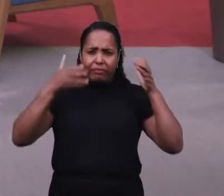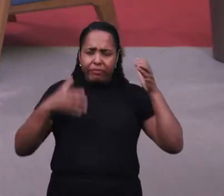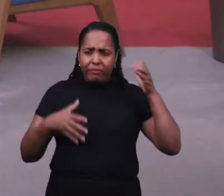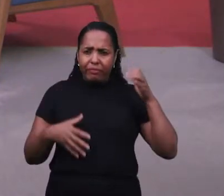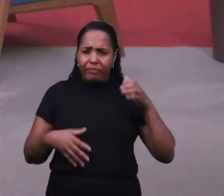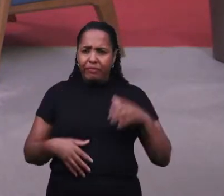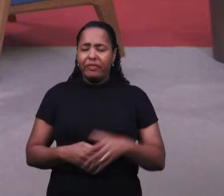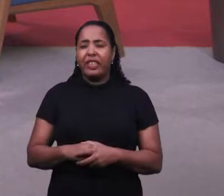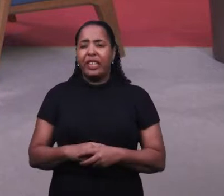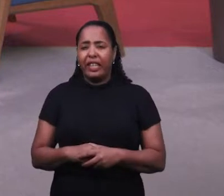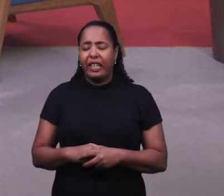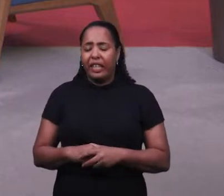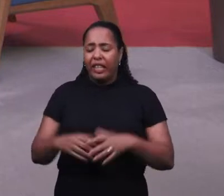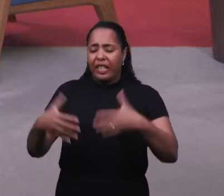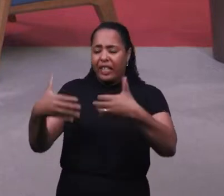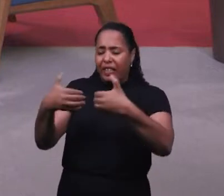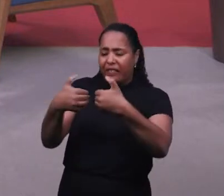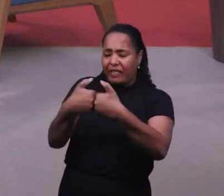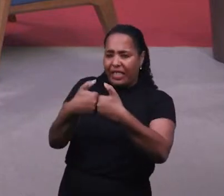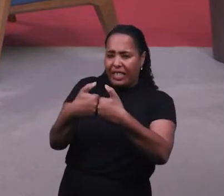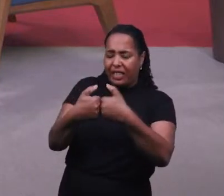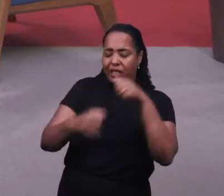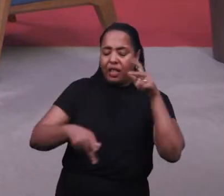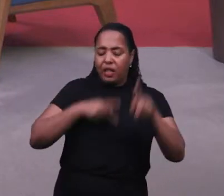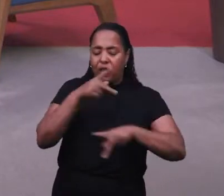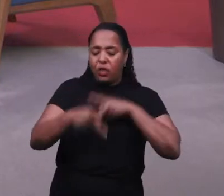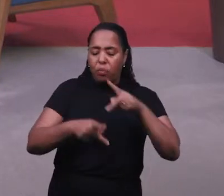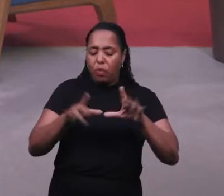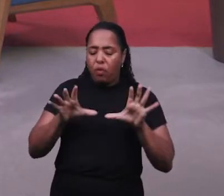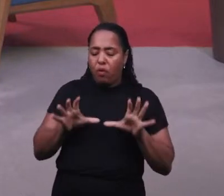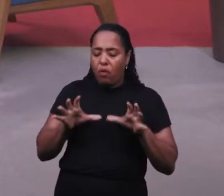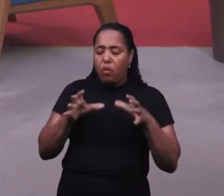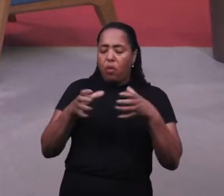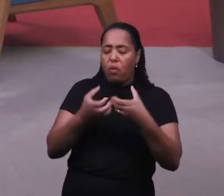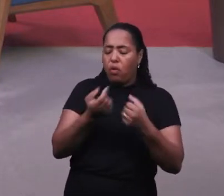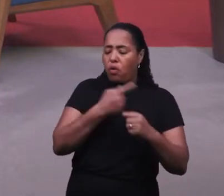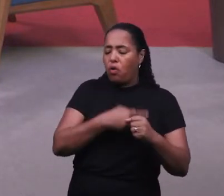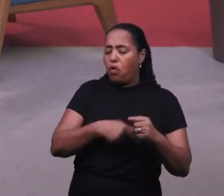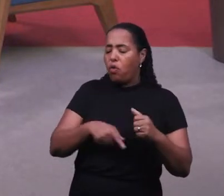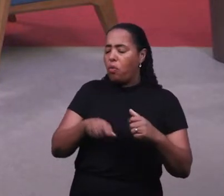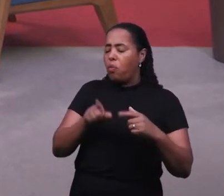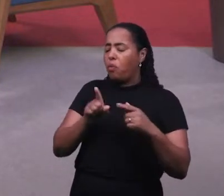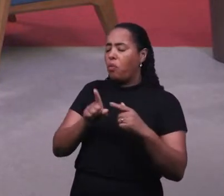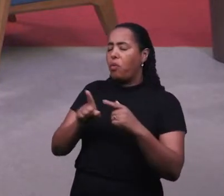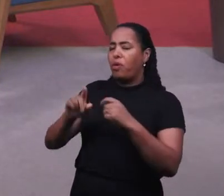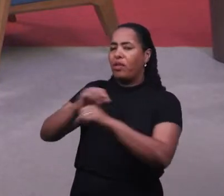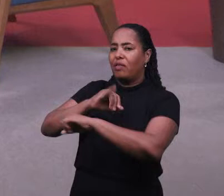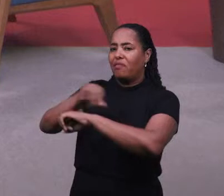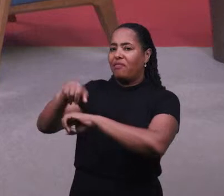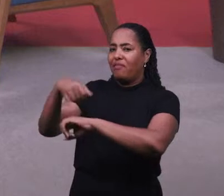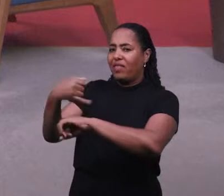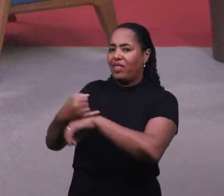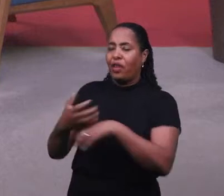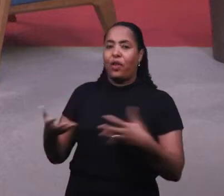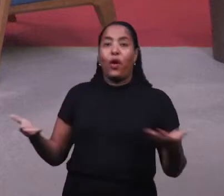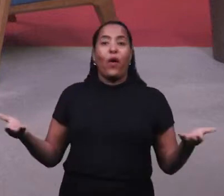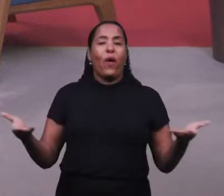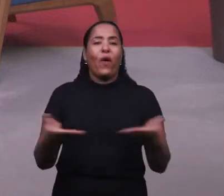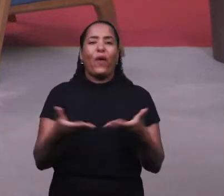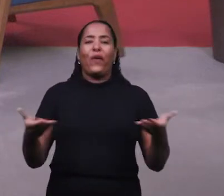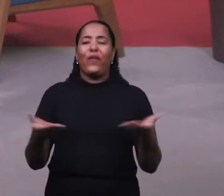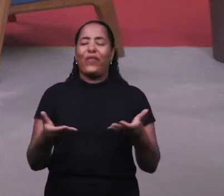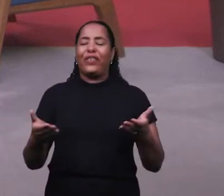avec l'arche, et le peuple, le groupe qui venait vers Jérusalem. Aujourd'hui, c'est